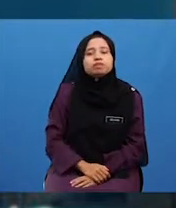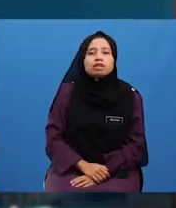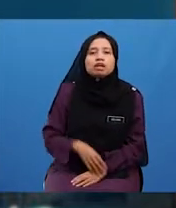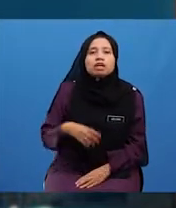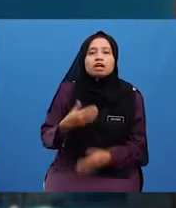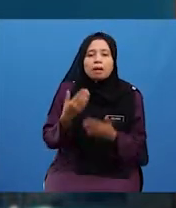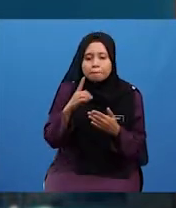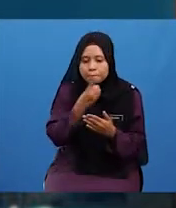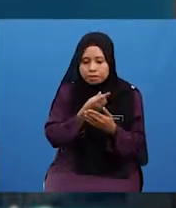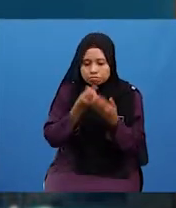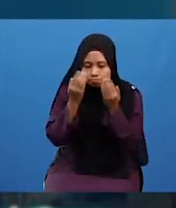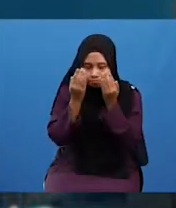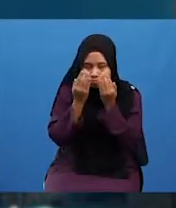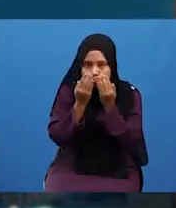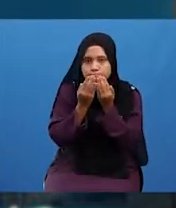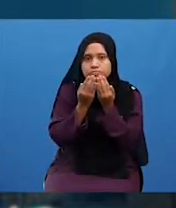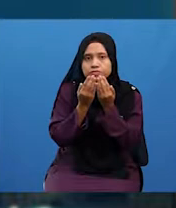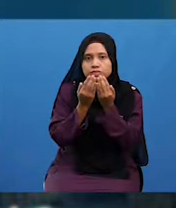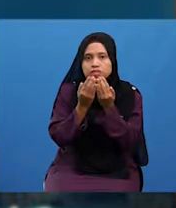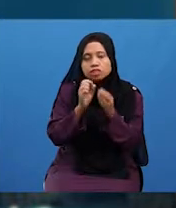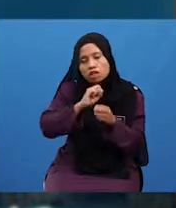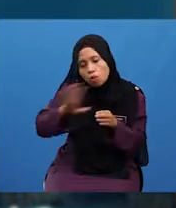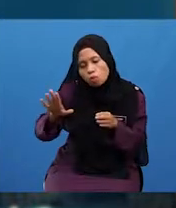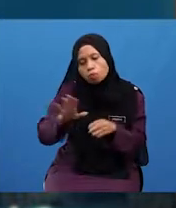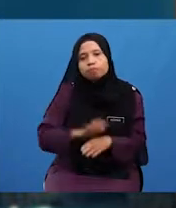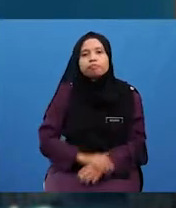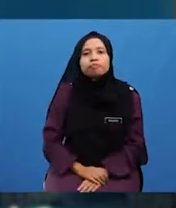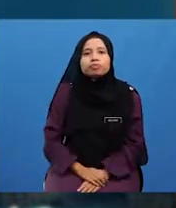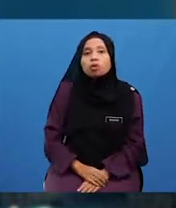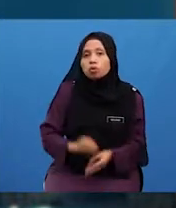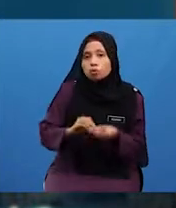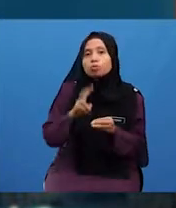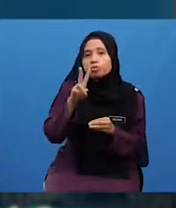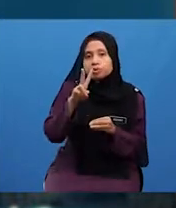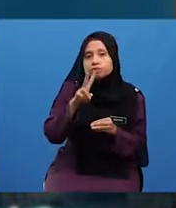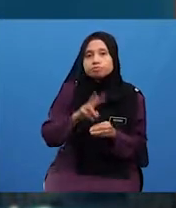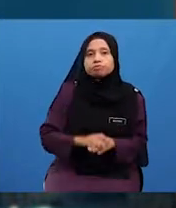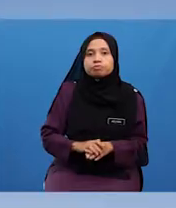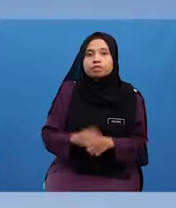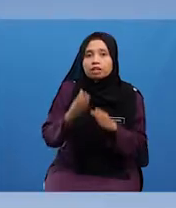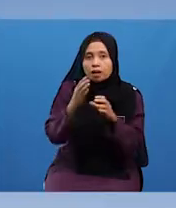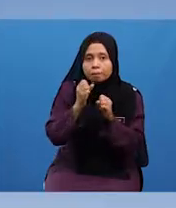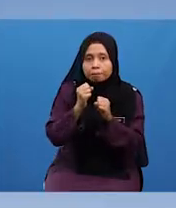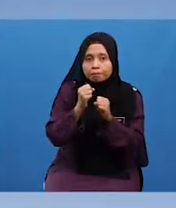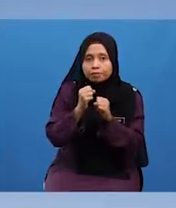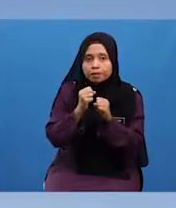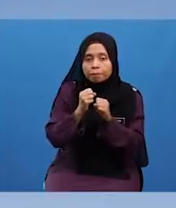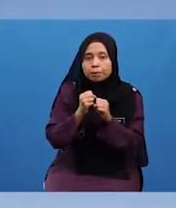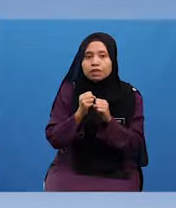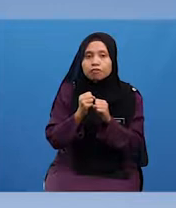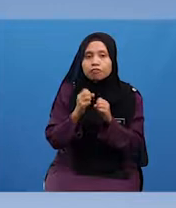Kami berlindung ya Allah daripada perkara itu. Kedua, mendapat